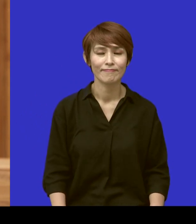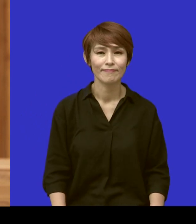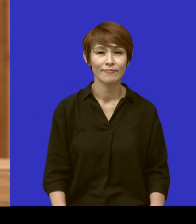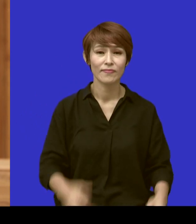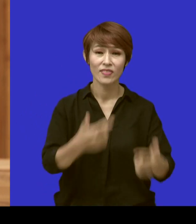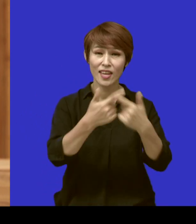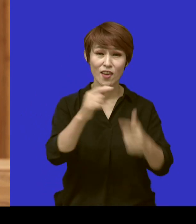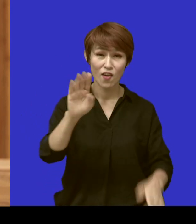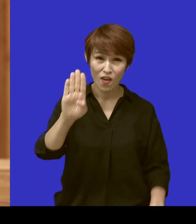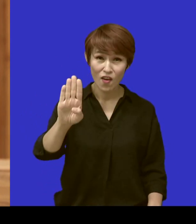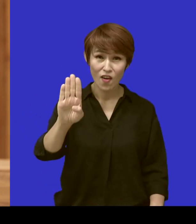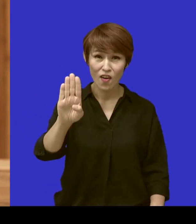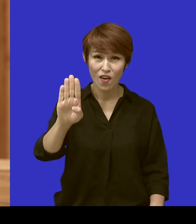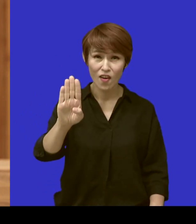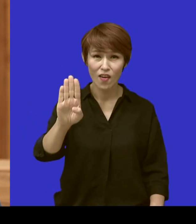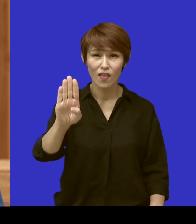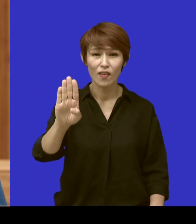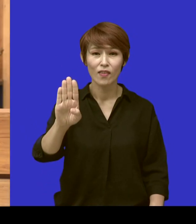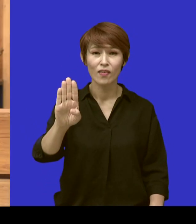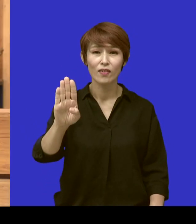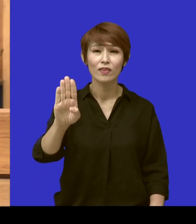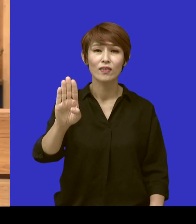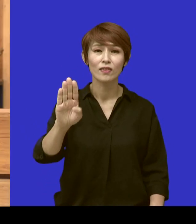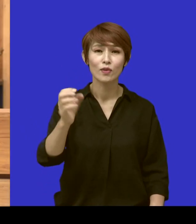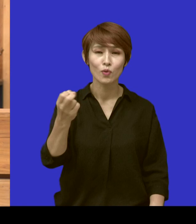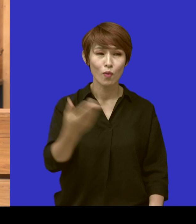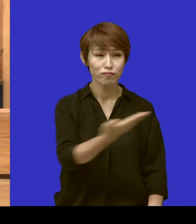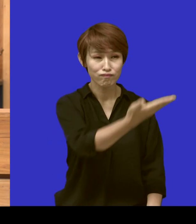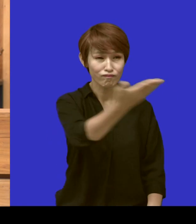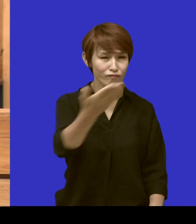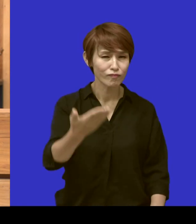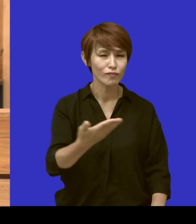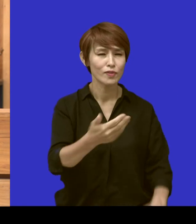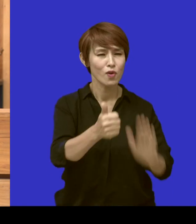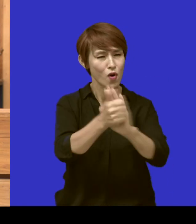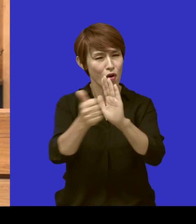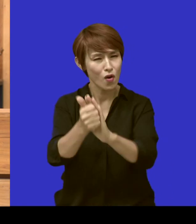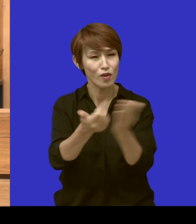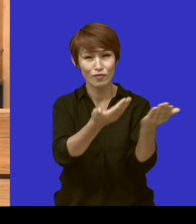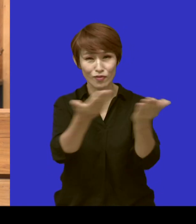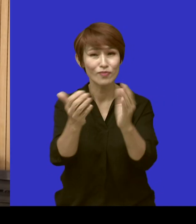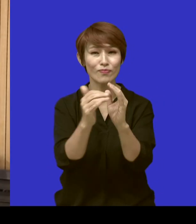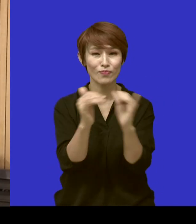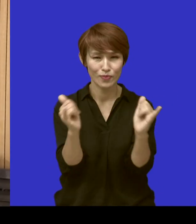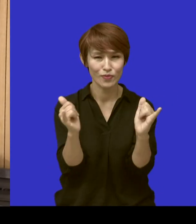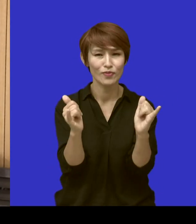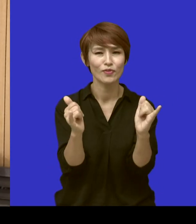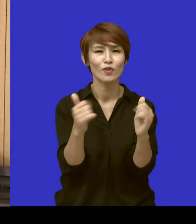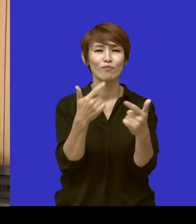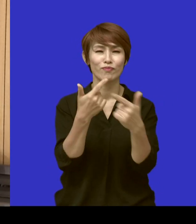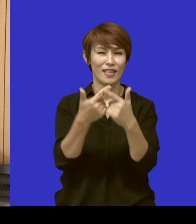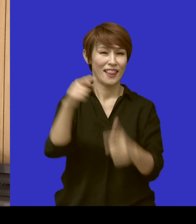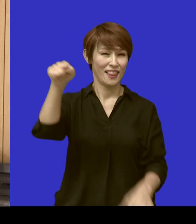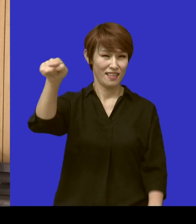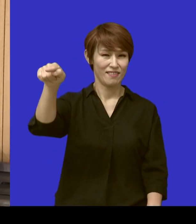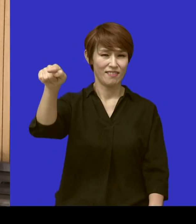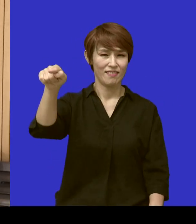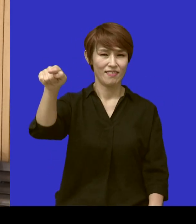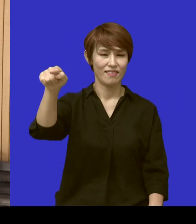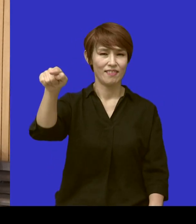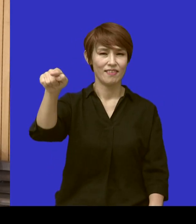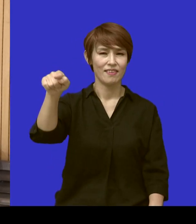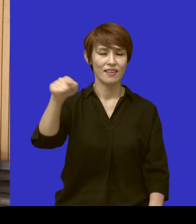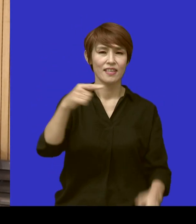태경 씨도 태경 씨지만 함께 이 귀한 발걸음 해주신 우리 고경희 집사님과 또 부산에서 이렇게 또 태경 씨를